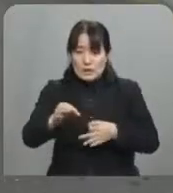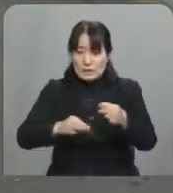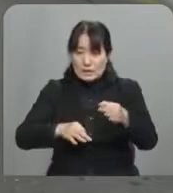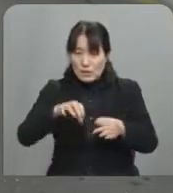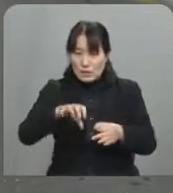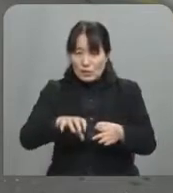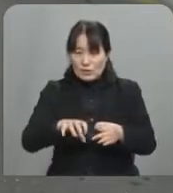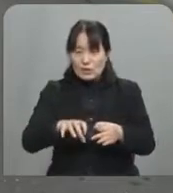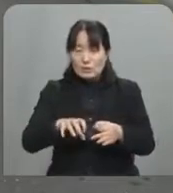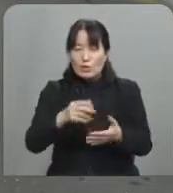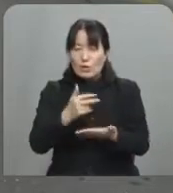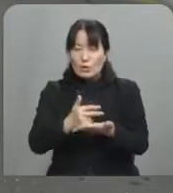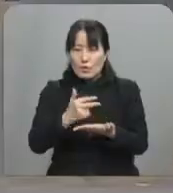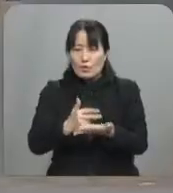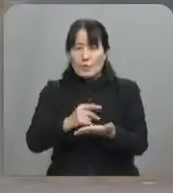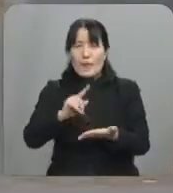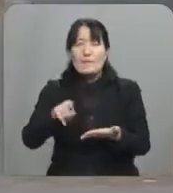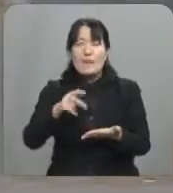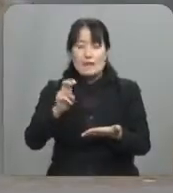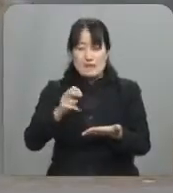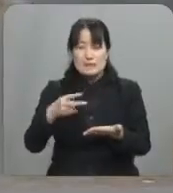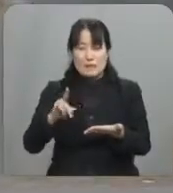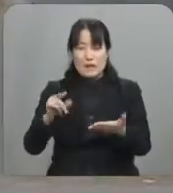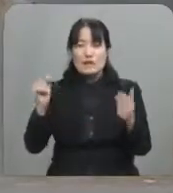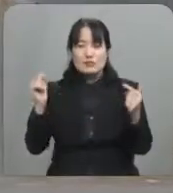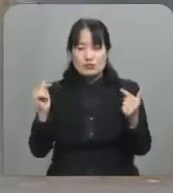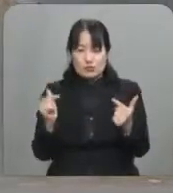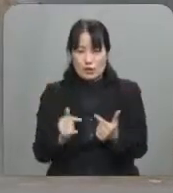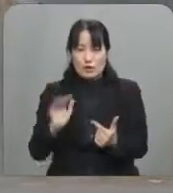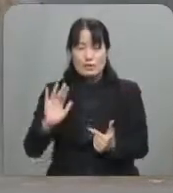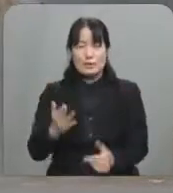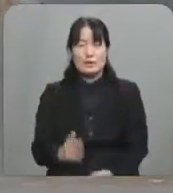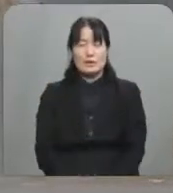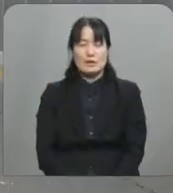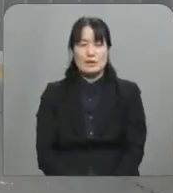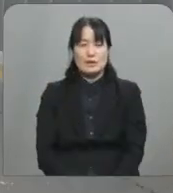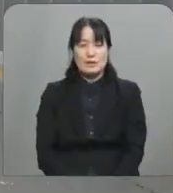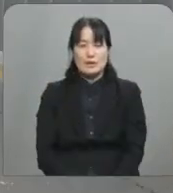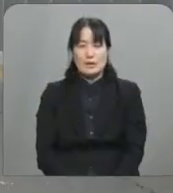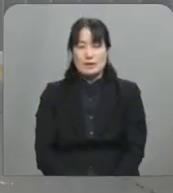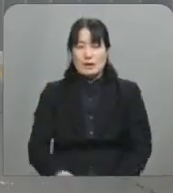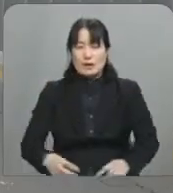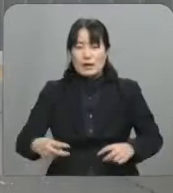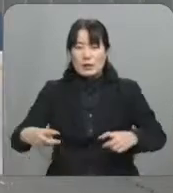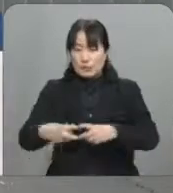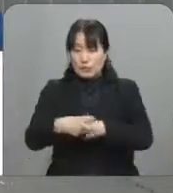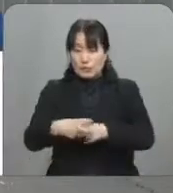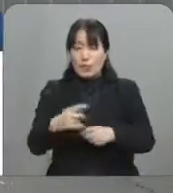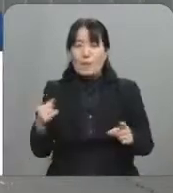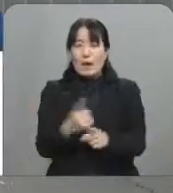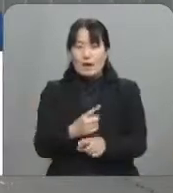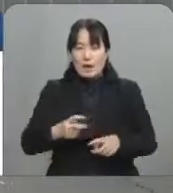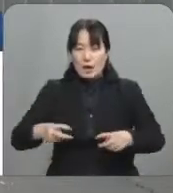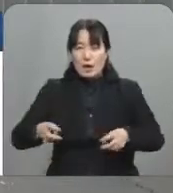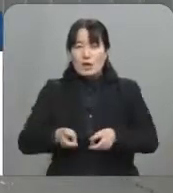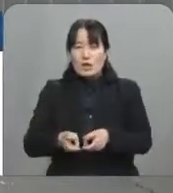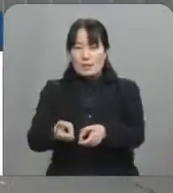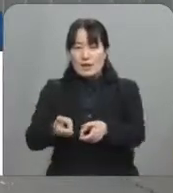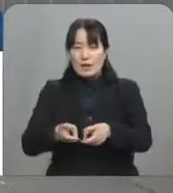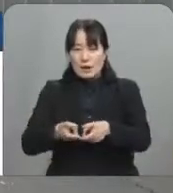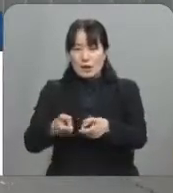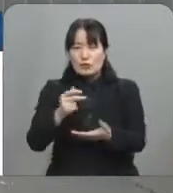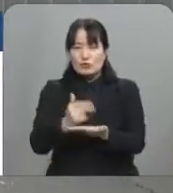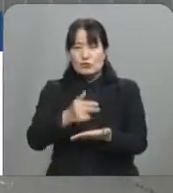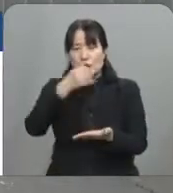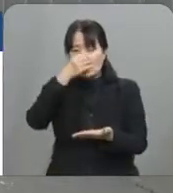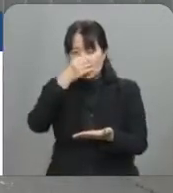지역에서는 주차 대수가 120여 면 가량 줄어듭니다. 차량 통행도 일방 통행으로 바뀌어지지, 그 다음에 주차도